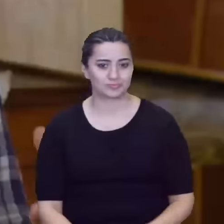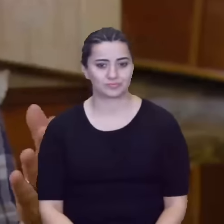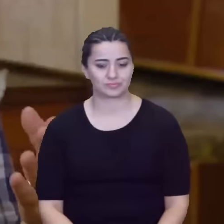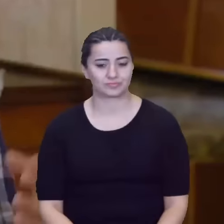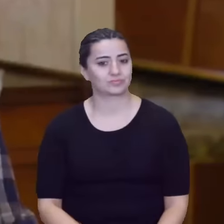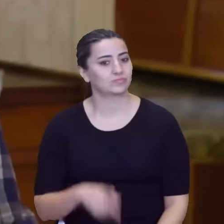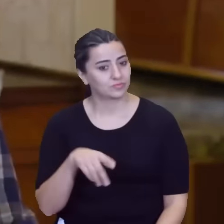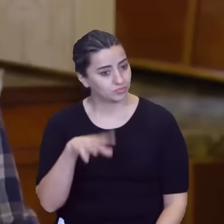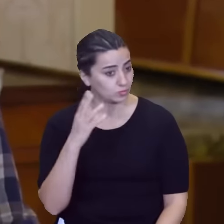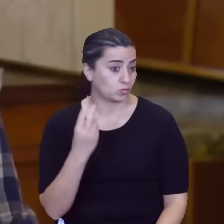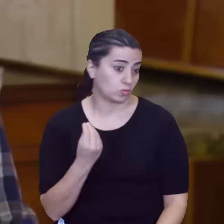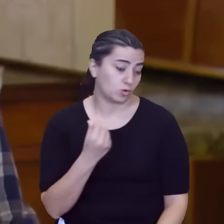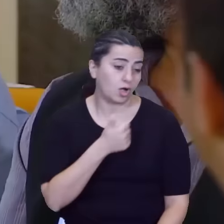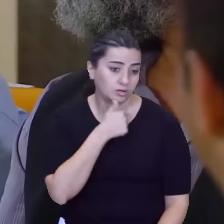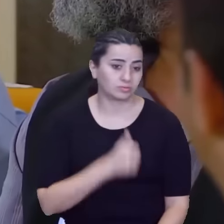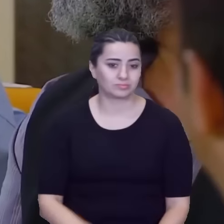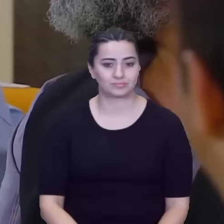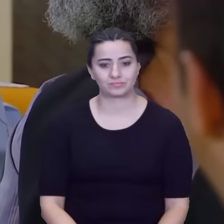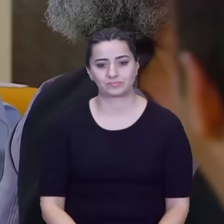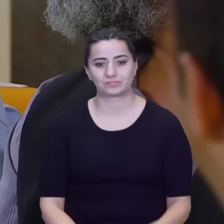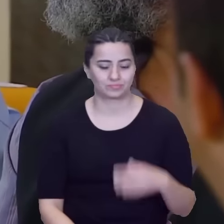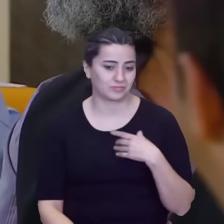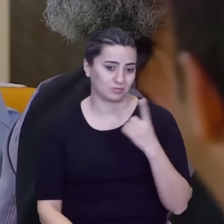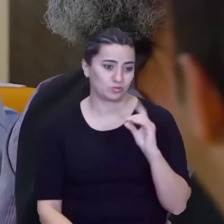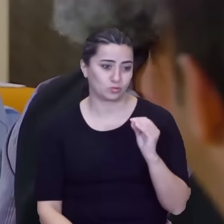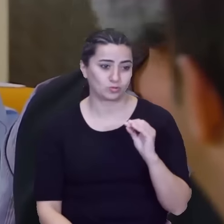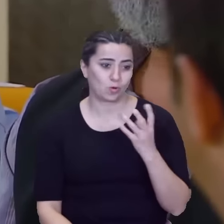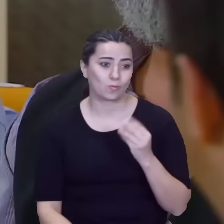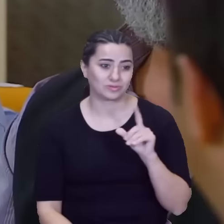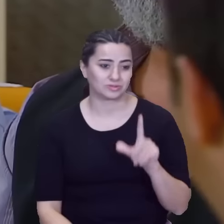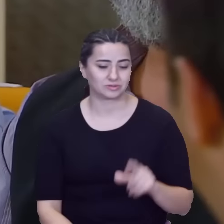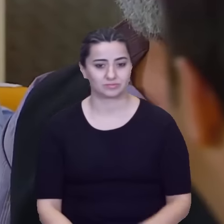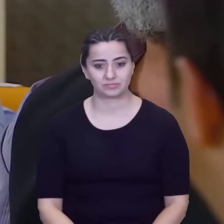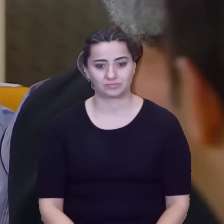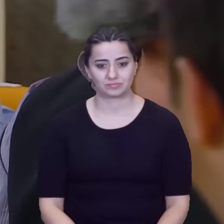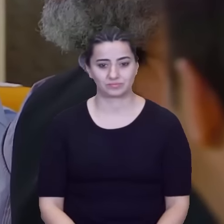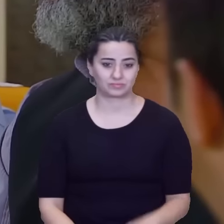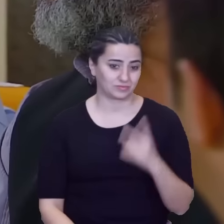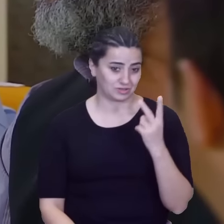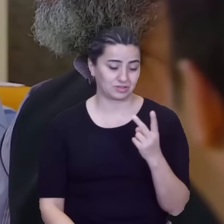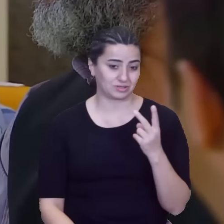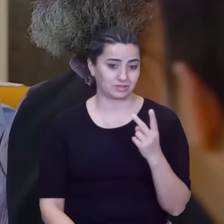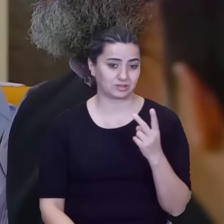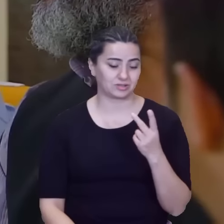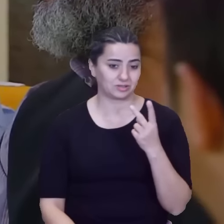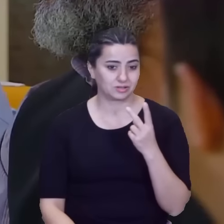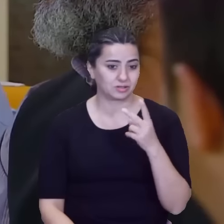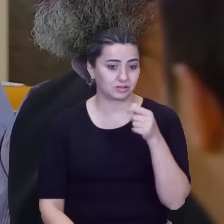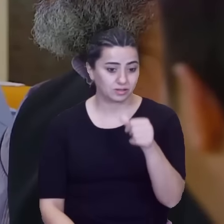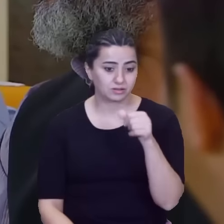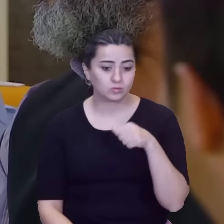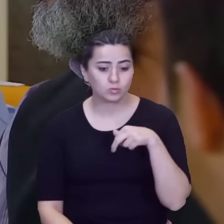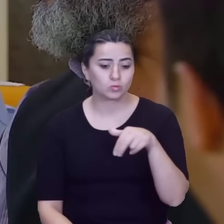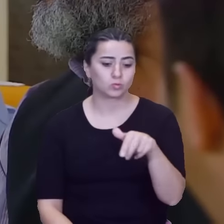onlar. Dana gibi oldu ya. Vallahi artık bizim de bir çocuk yapmanın zamanı geldi. İki kanal oldu. Devamlı git,